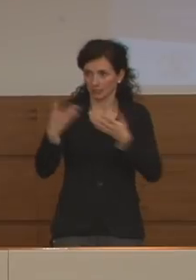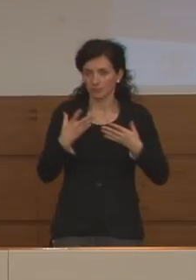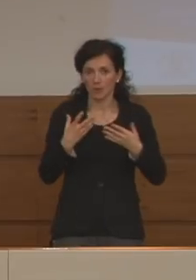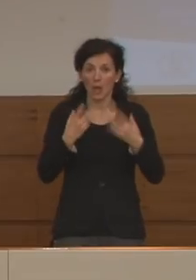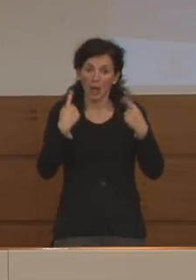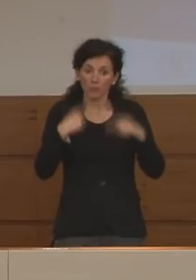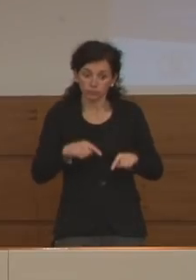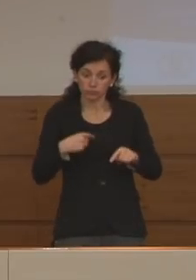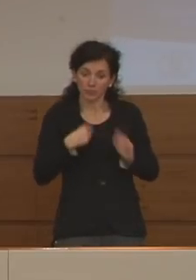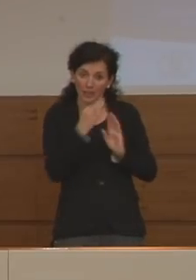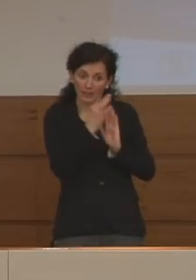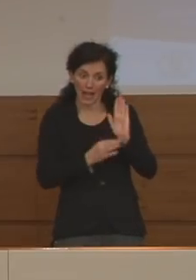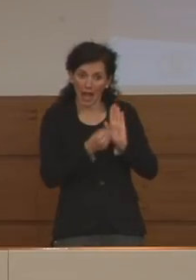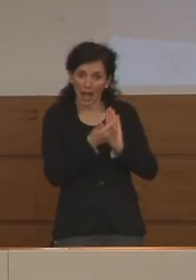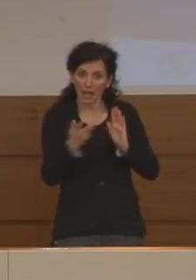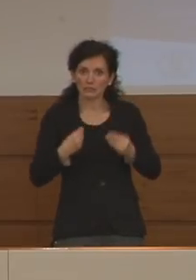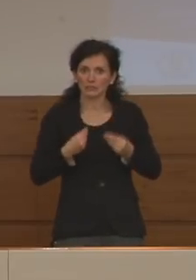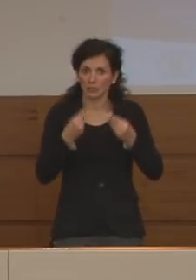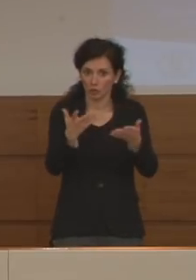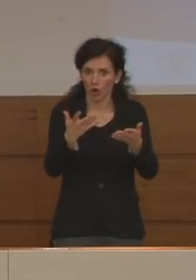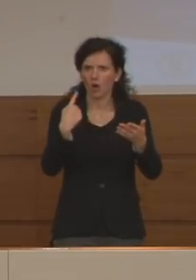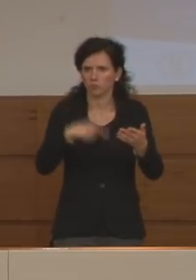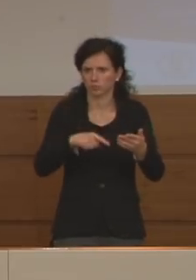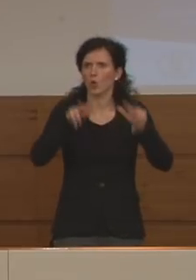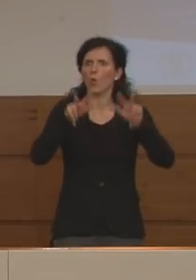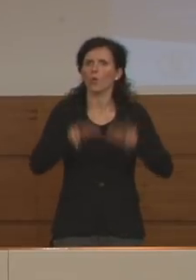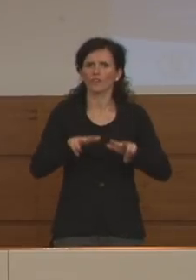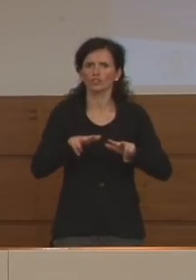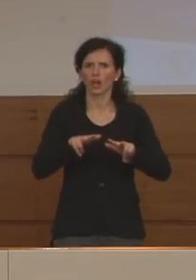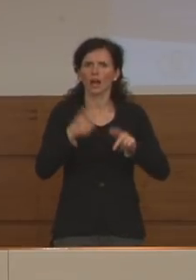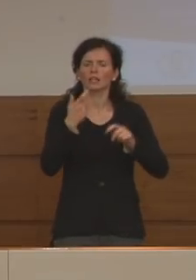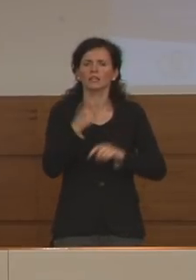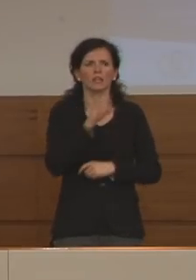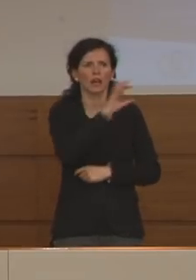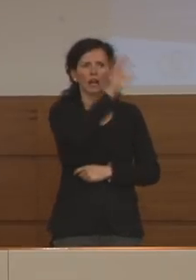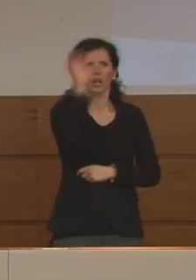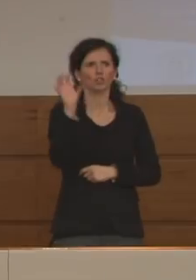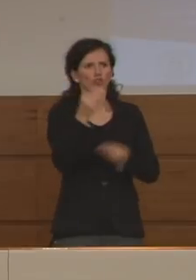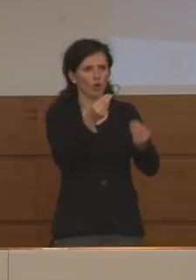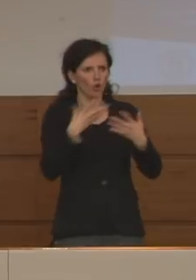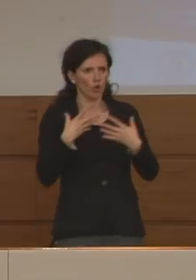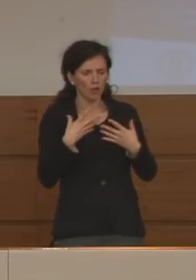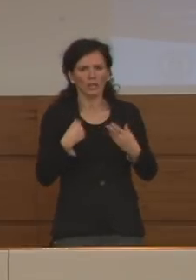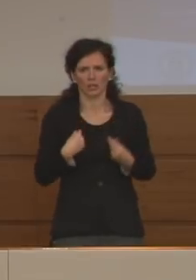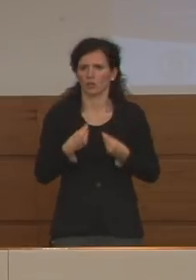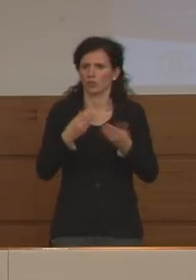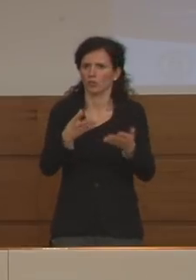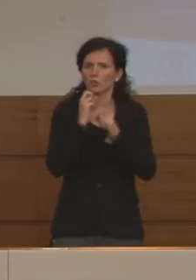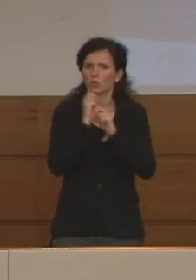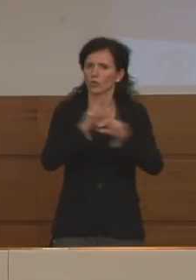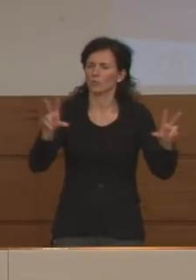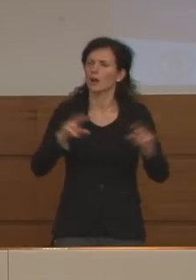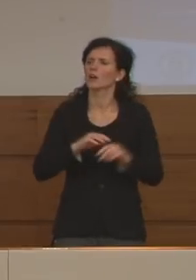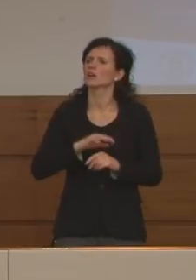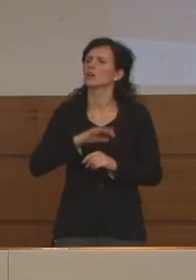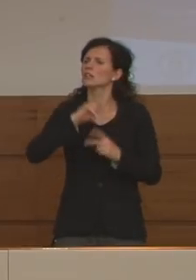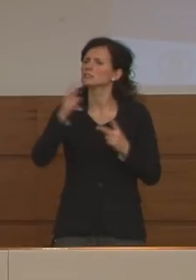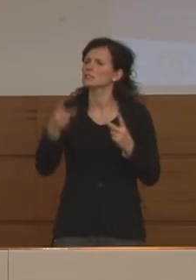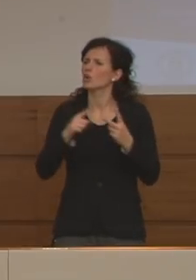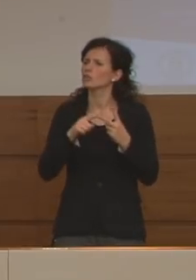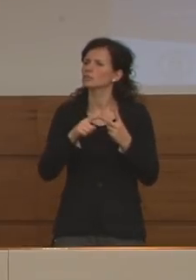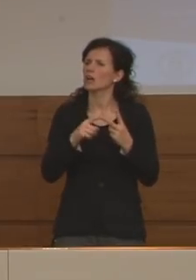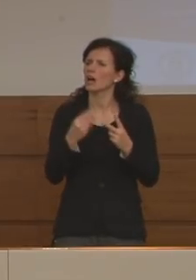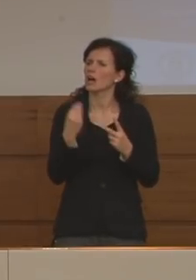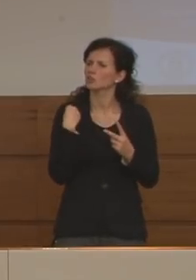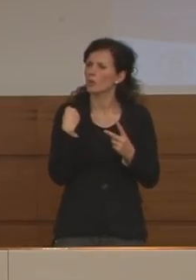vengono fornite dalle direzioni sanitarie delle regioni l'altra domanda quale era scusate la domanda è